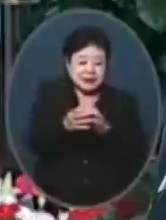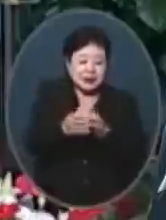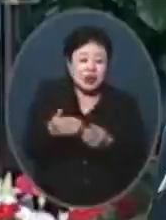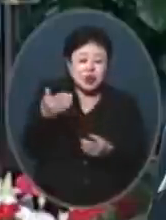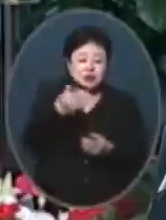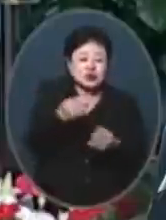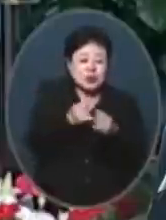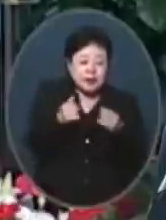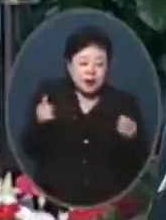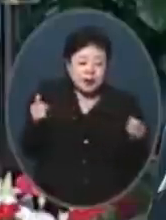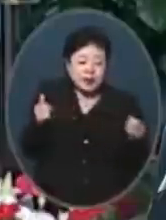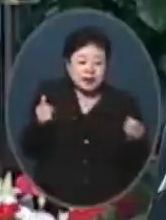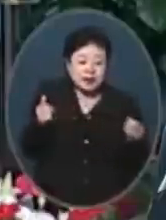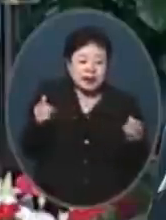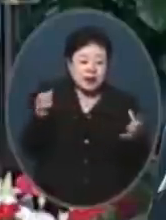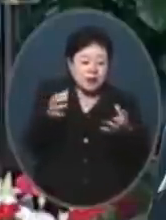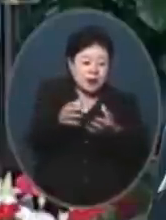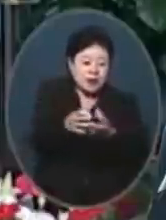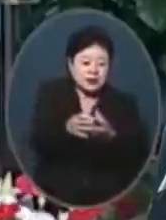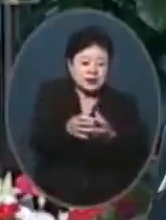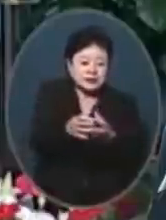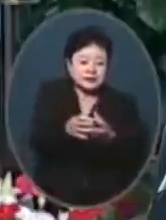수천 명이 모여와서